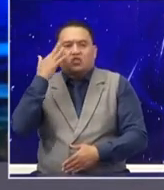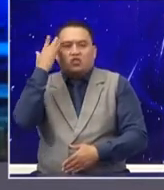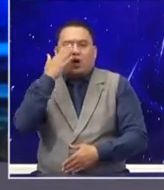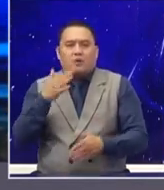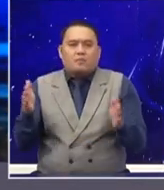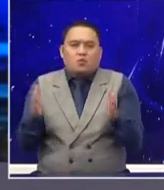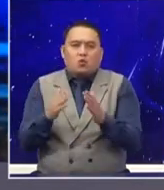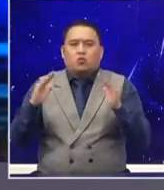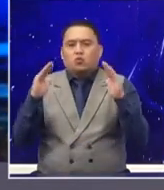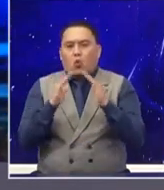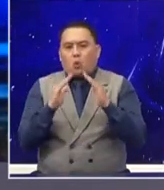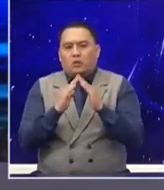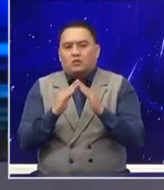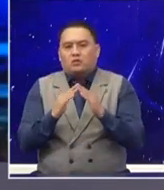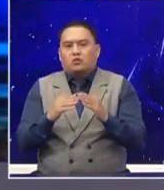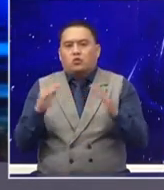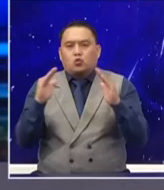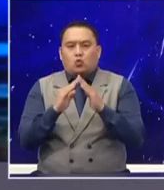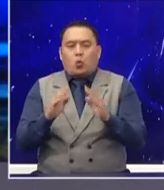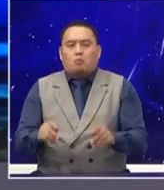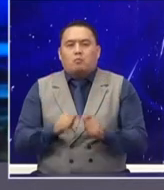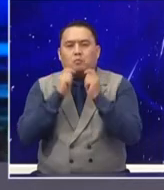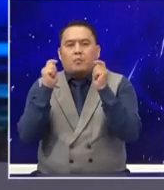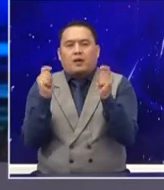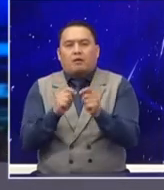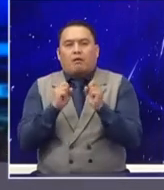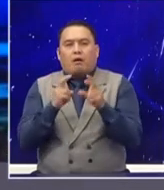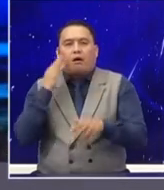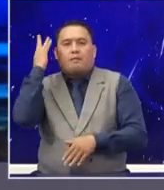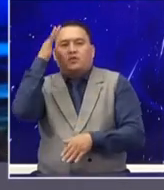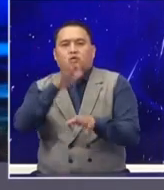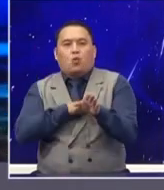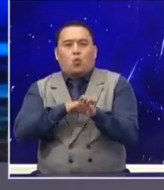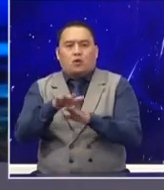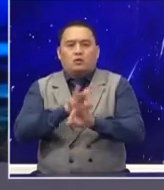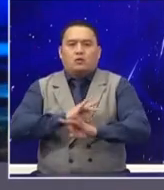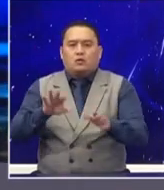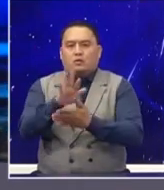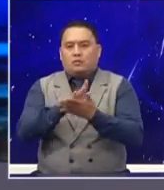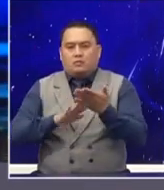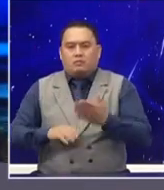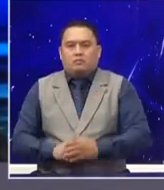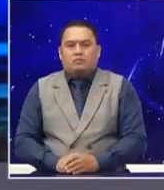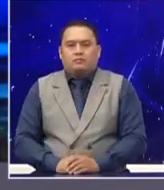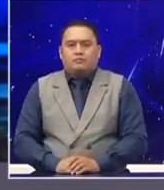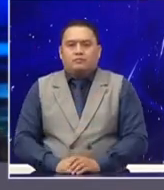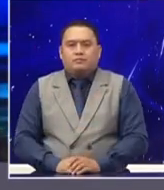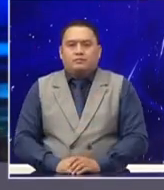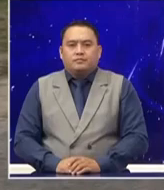даже крохотном доме. Недавно дом у нее появился. О том, как сбываются мечты, узнавал мой коллега Рустам Аралбаев.